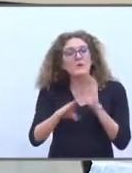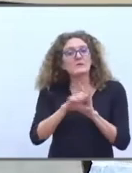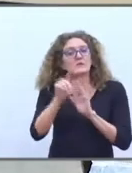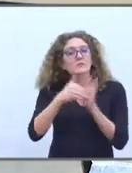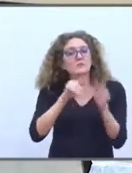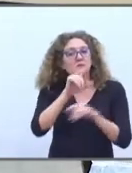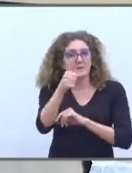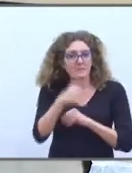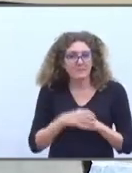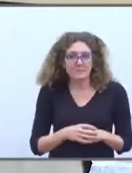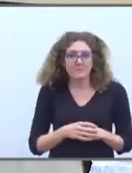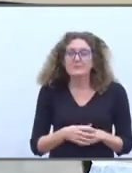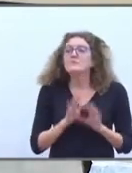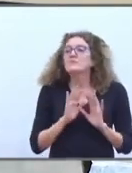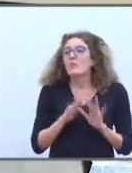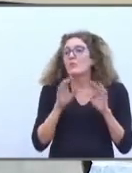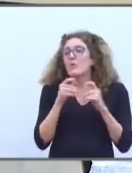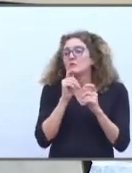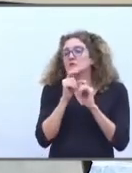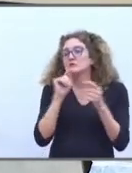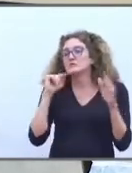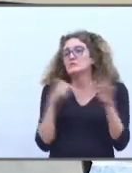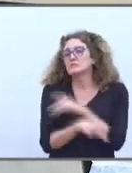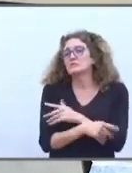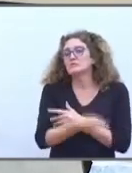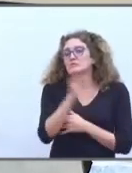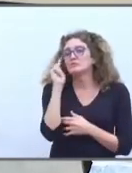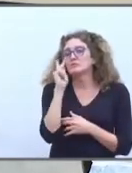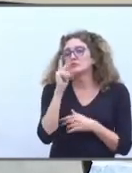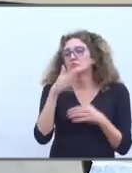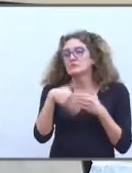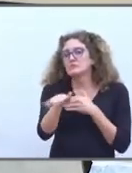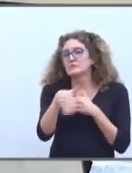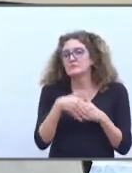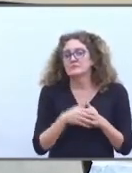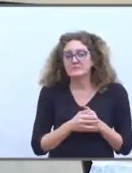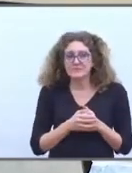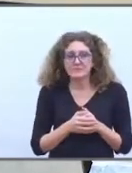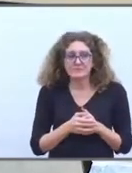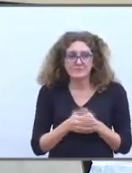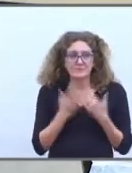on aura l'occasion d'en discuter plus profondément. Donc j'espère que lorsqu'on